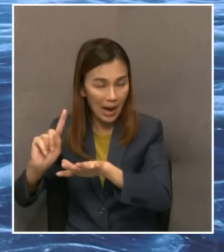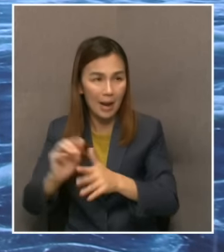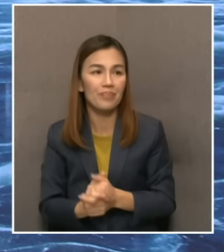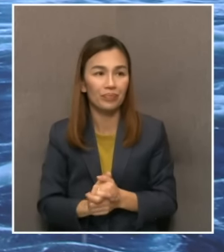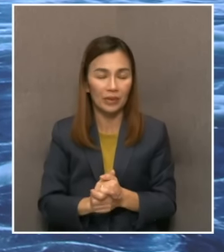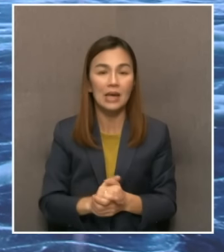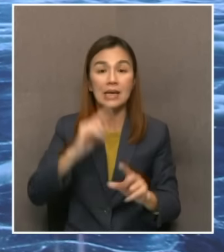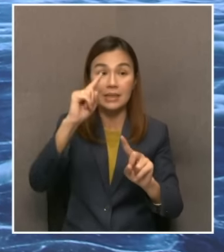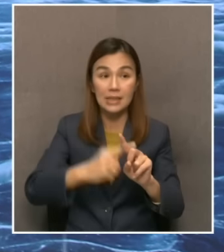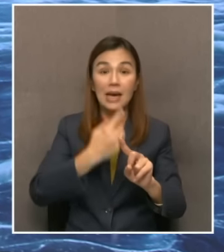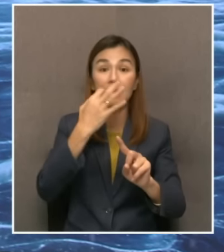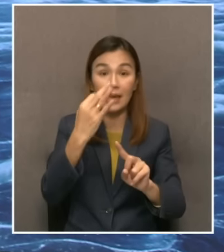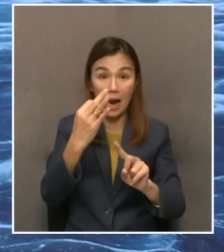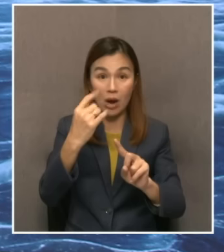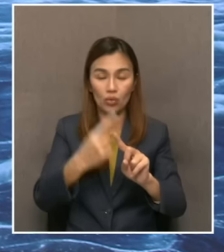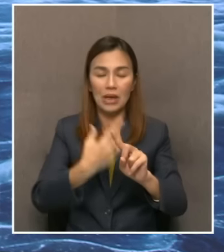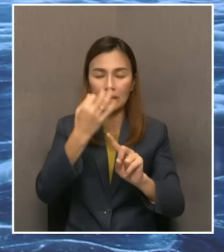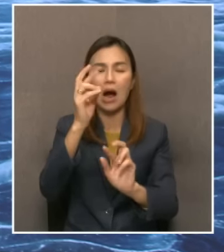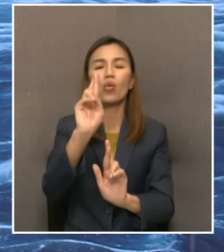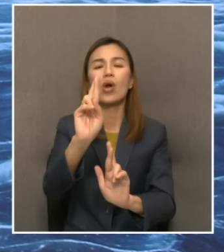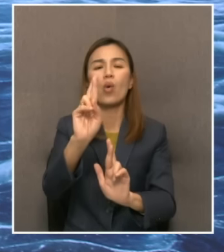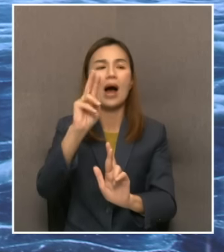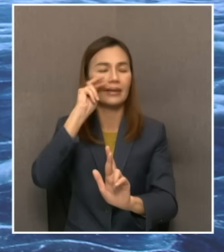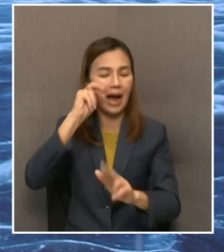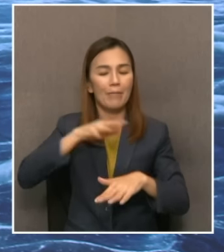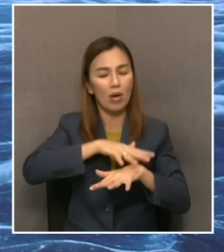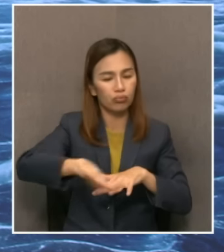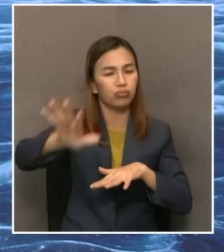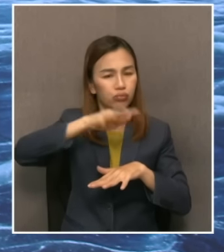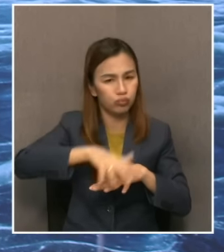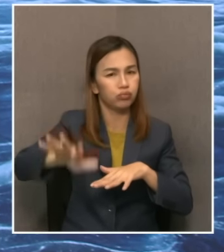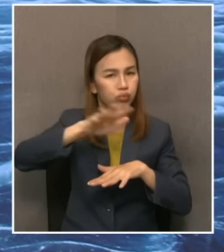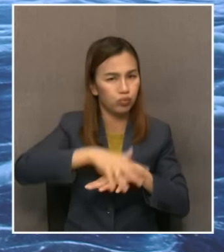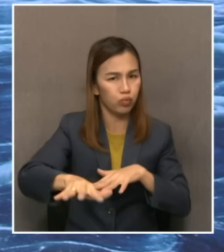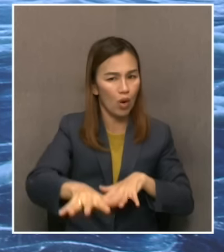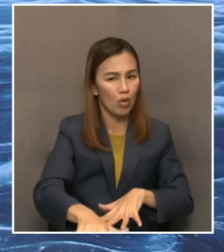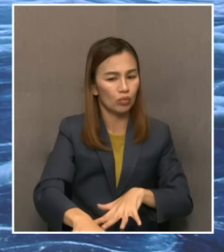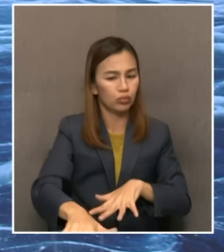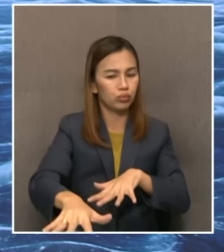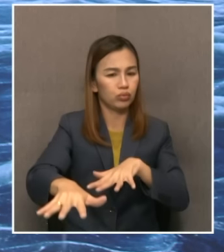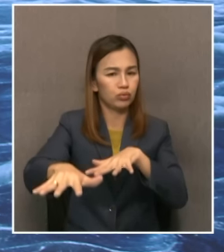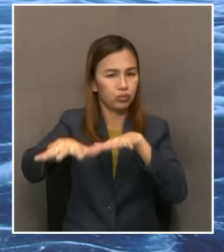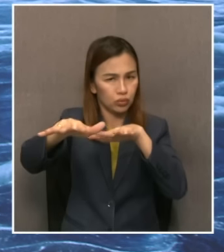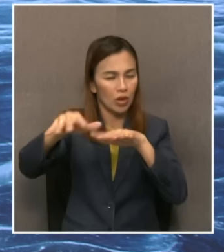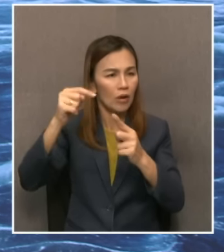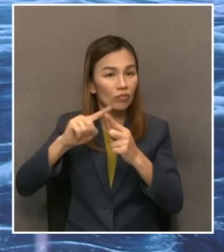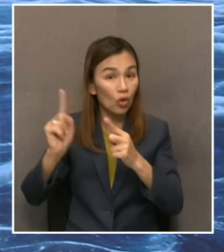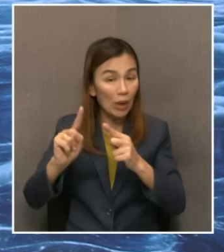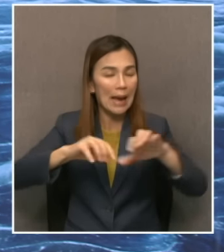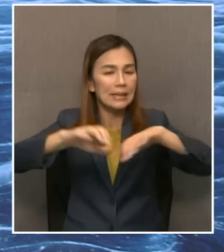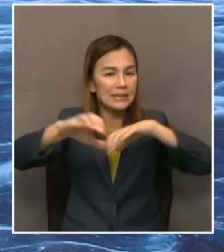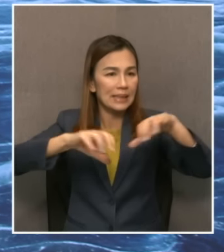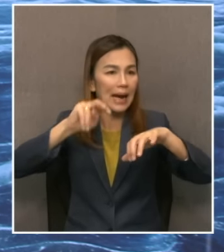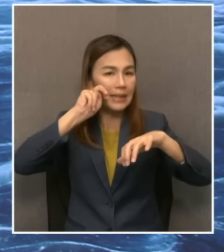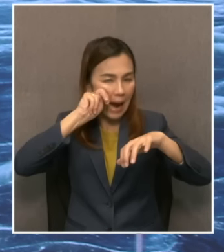งเดือนกันยายนนี้นะคะต้องเฝ้าระวังอัตราการไหลของน้ำที่อาจจะเกินเกณฑ์ที่กำหนดเอาไว้ซึ่งจะเข้าสู่การจัดการน้ำระดับ